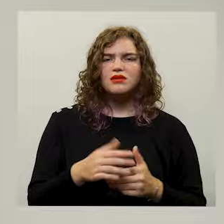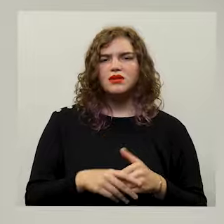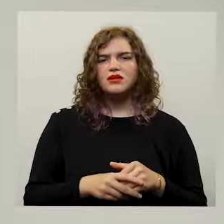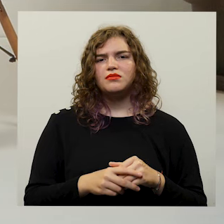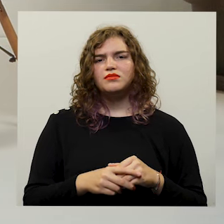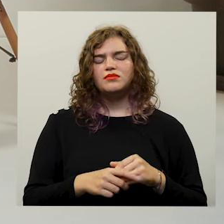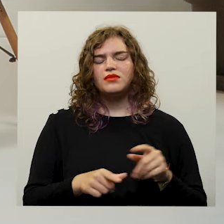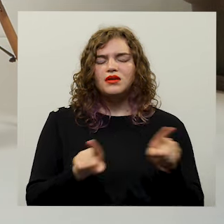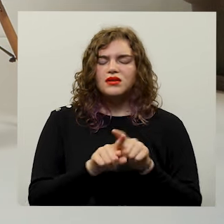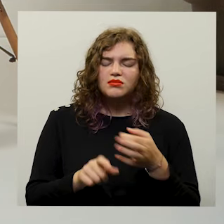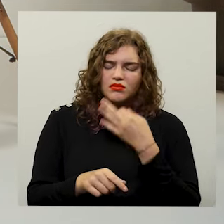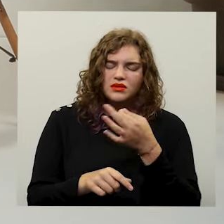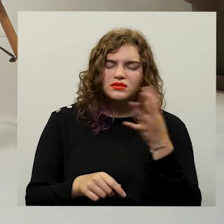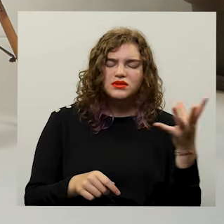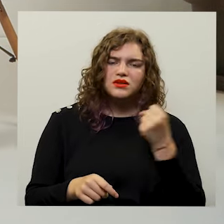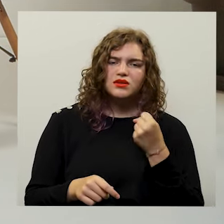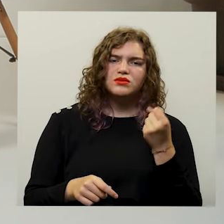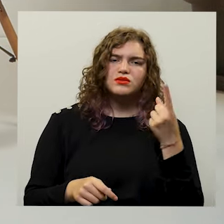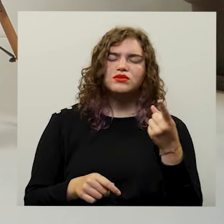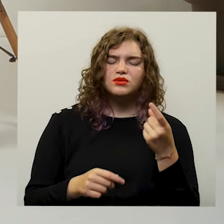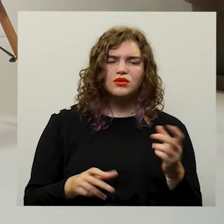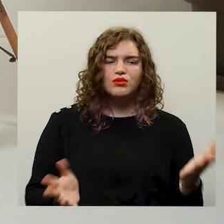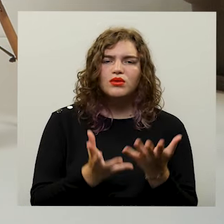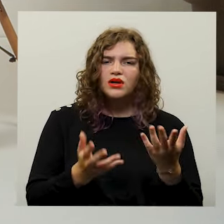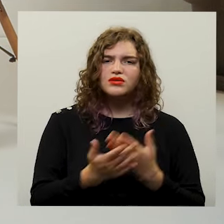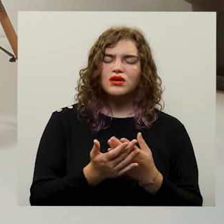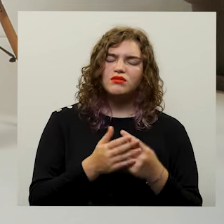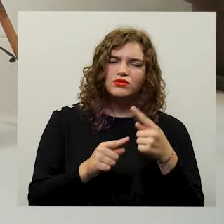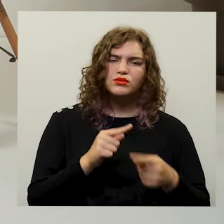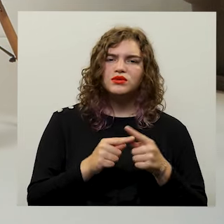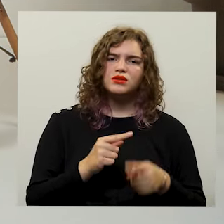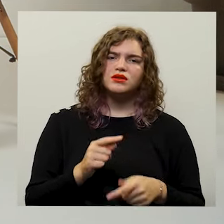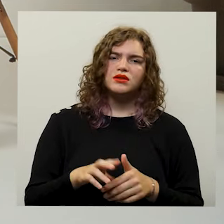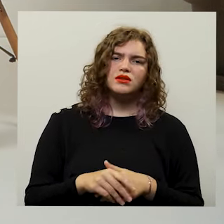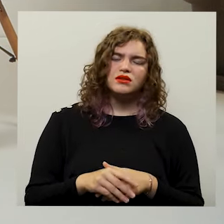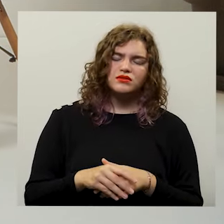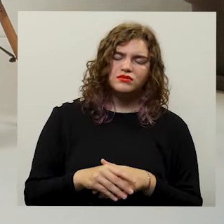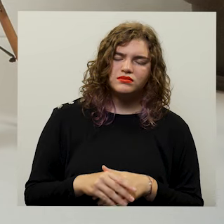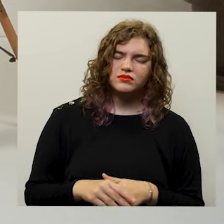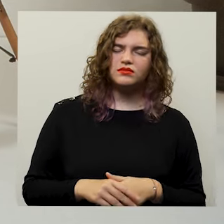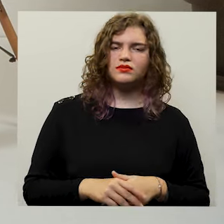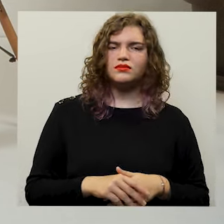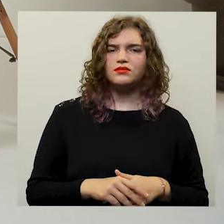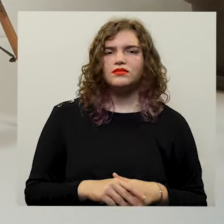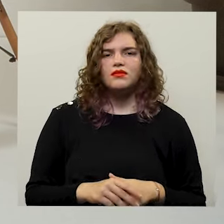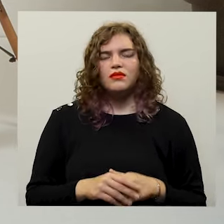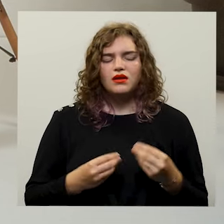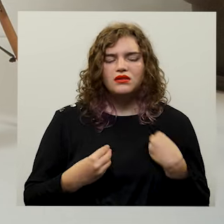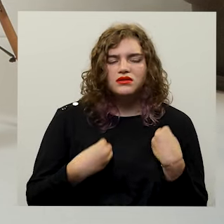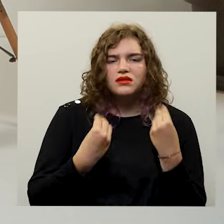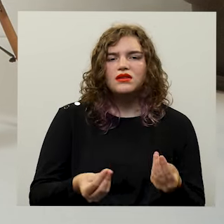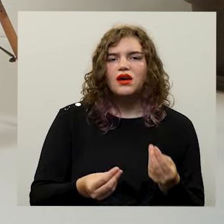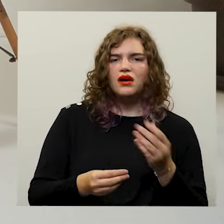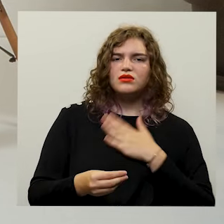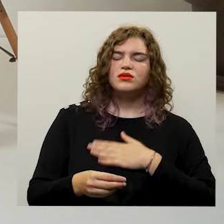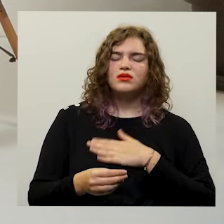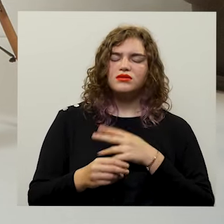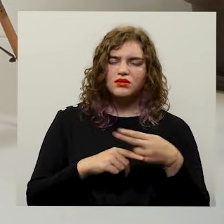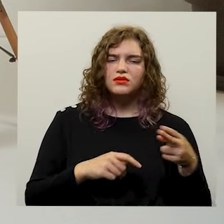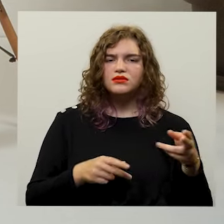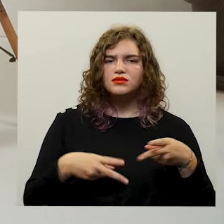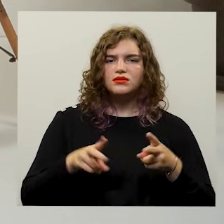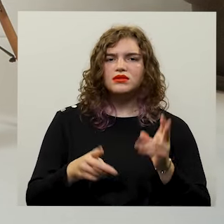rog, Doamne, prin aceste mărturii să aduci Tu încurajare și să îi impulsionezi